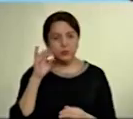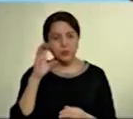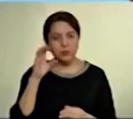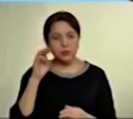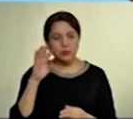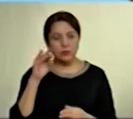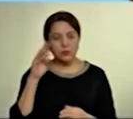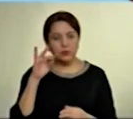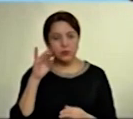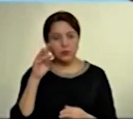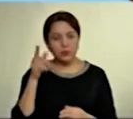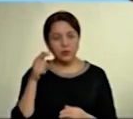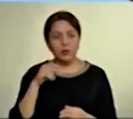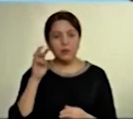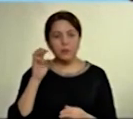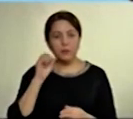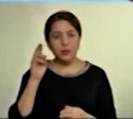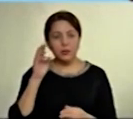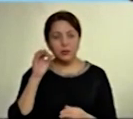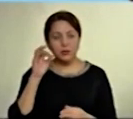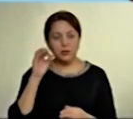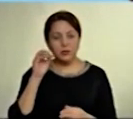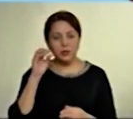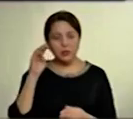Makedoniya tomonidan bosib olinishi deb nomlanadi.